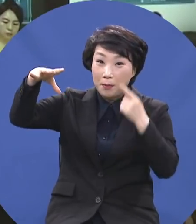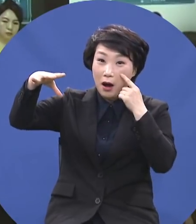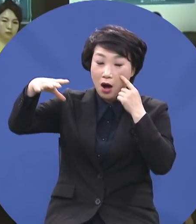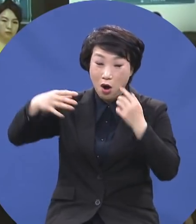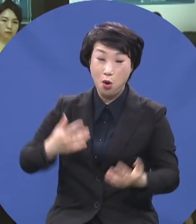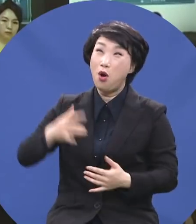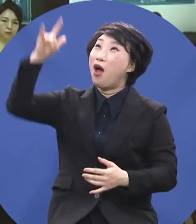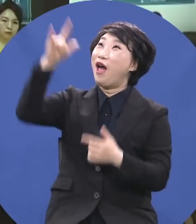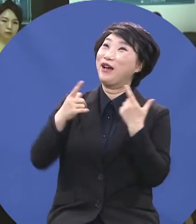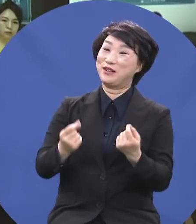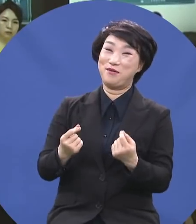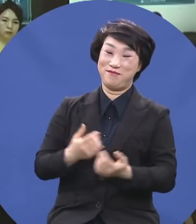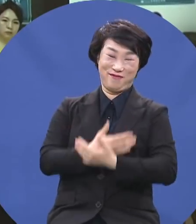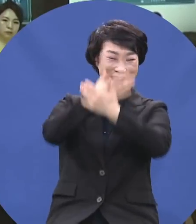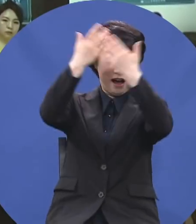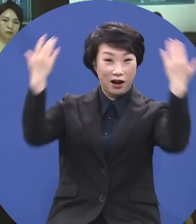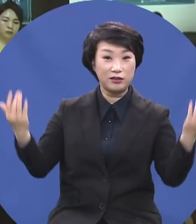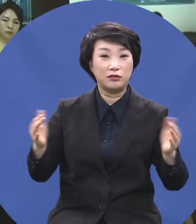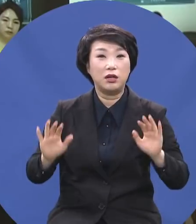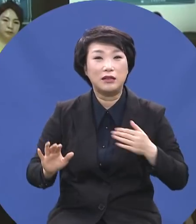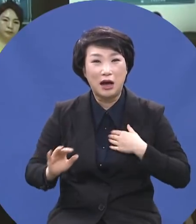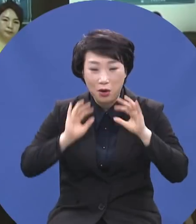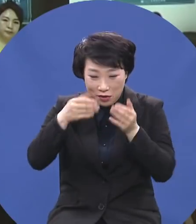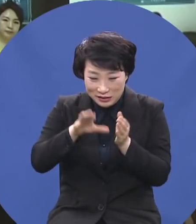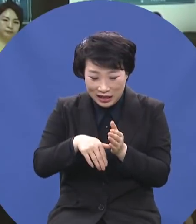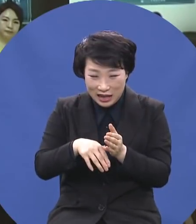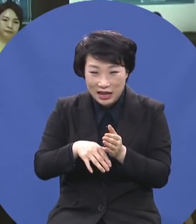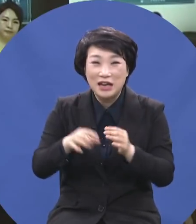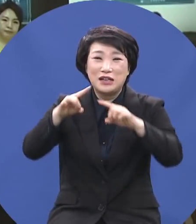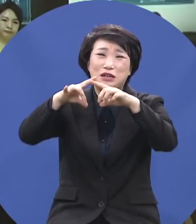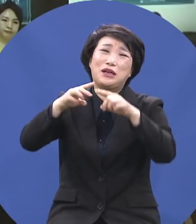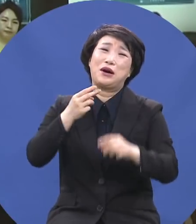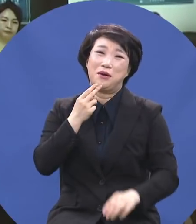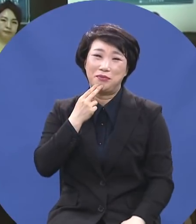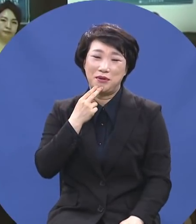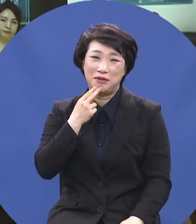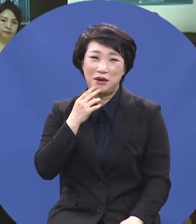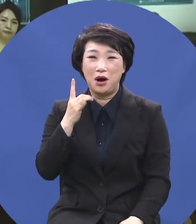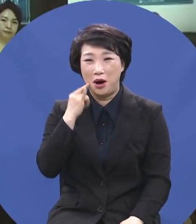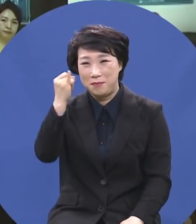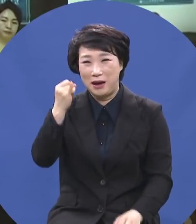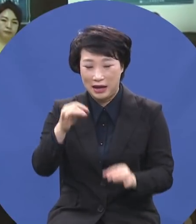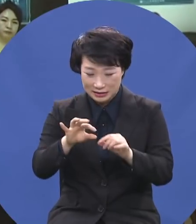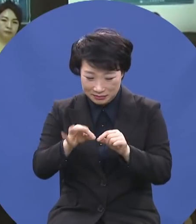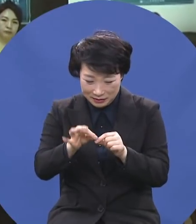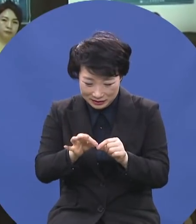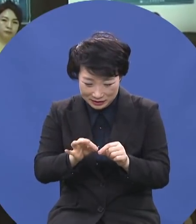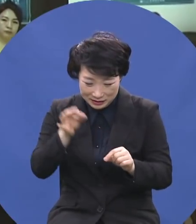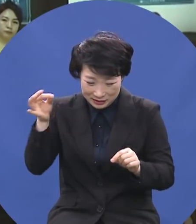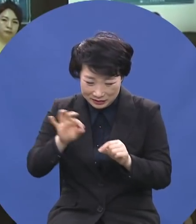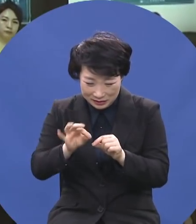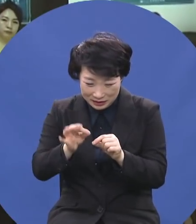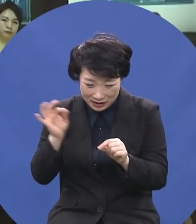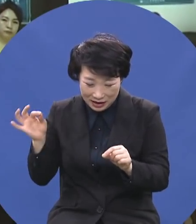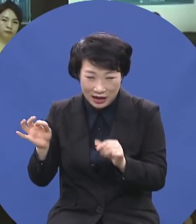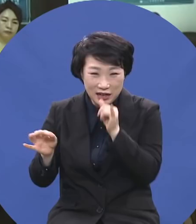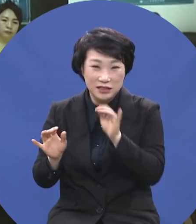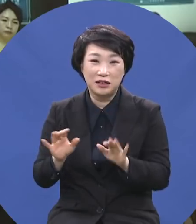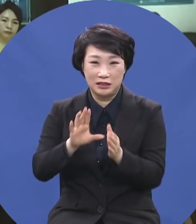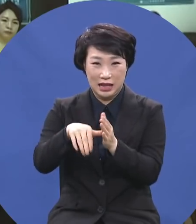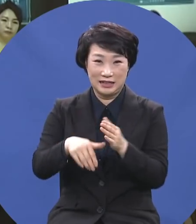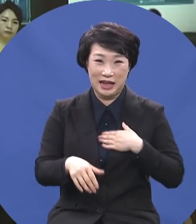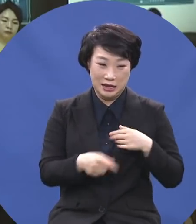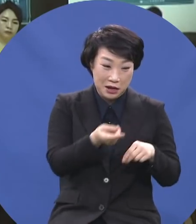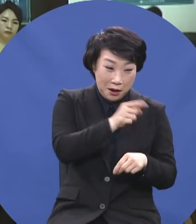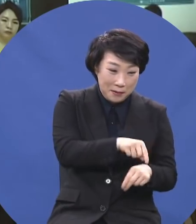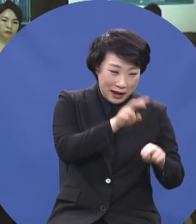우리는 전기가 없는 시대에 살아서 바느질할 때 실을 이렇게 해서 비틀어서 바늘을 끼고 거기다